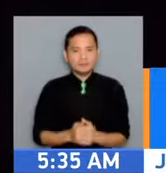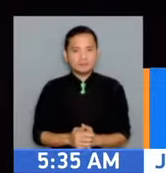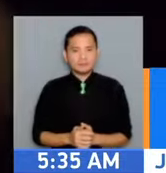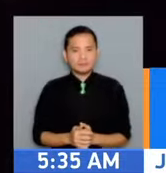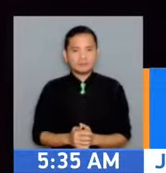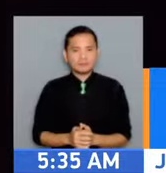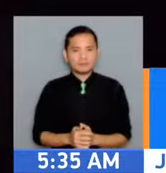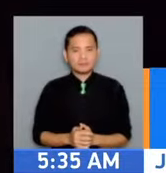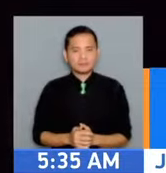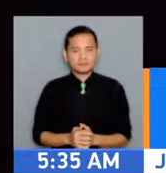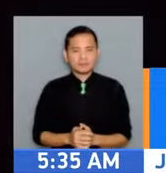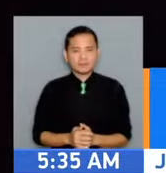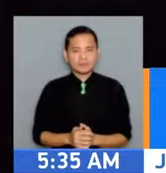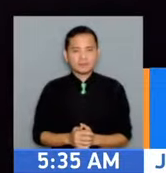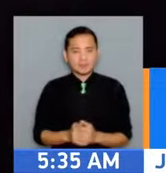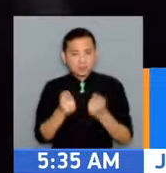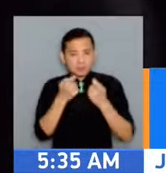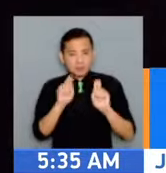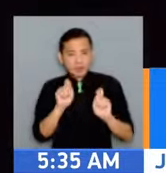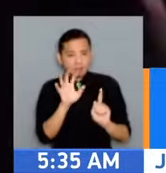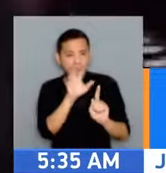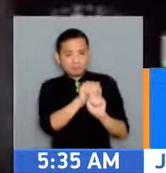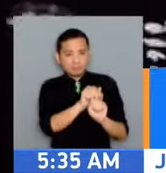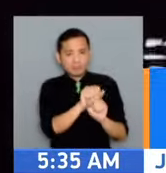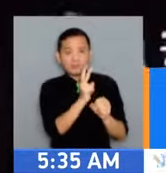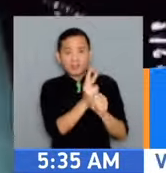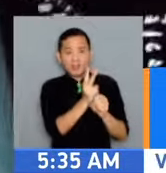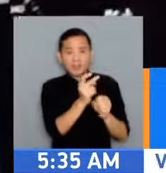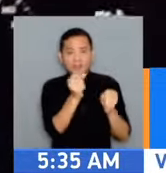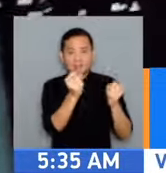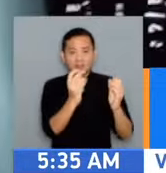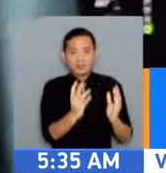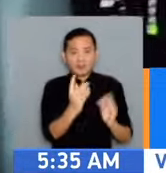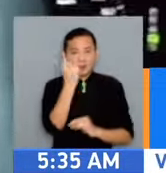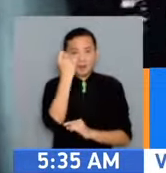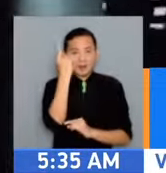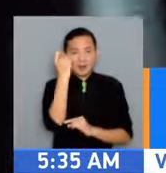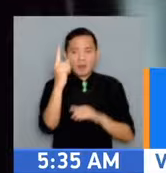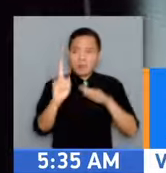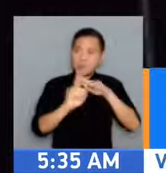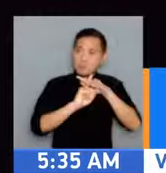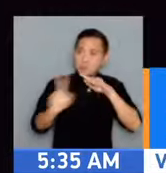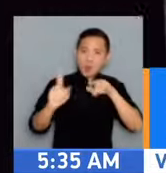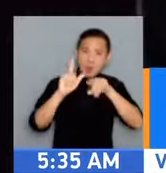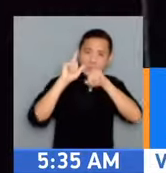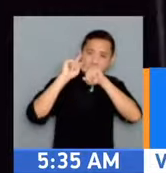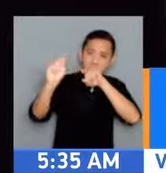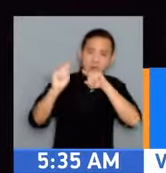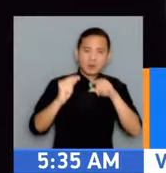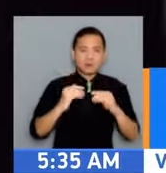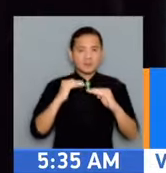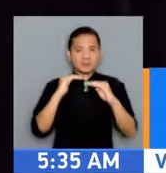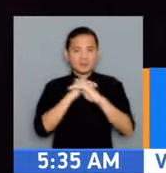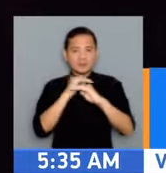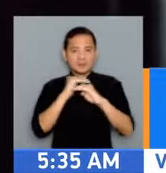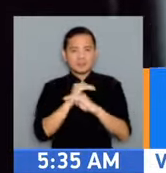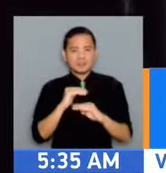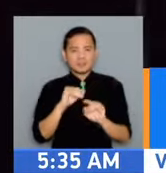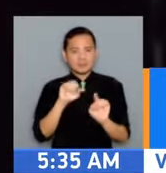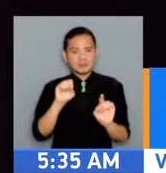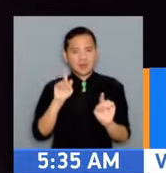nilang sitahin ang driver ng van, pero umarurot daw ito patungo sa skyway sa Nichols imbes na huminto at